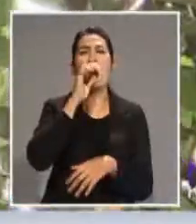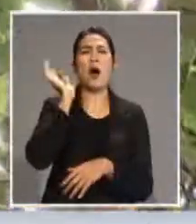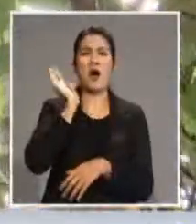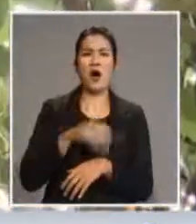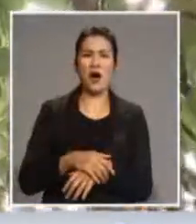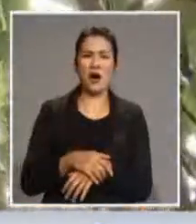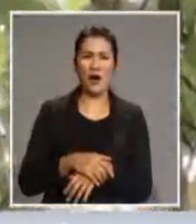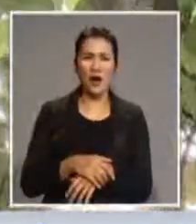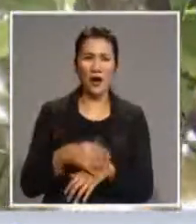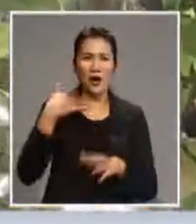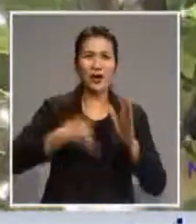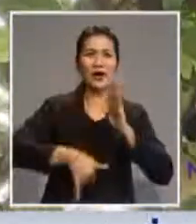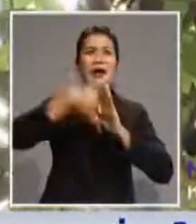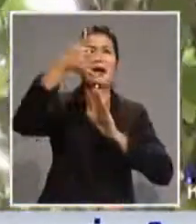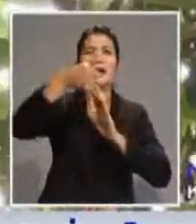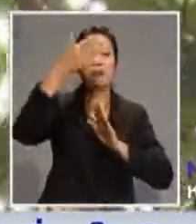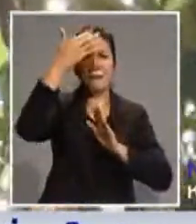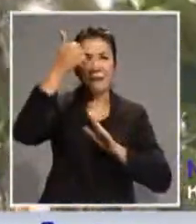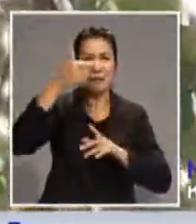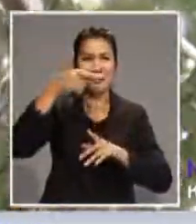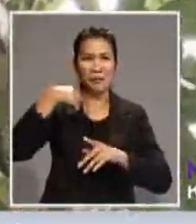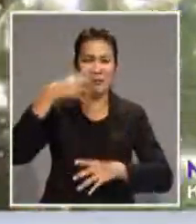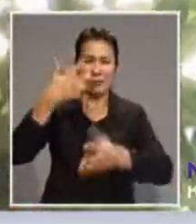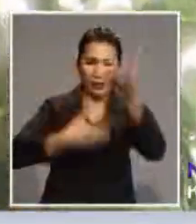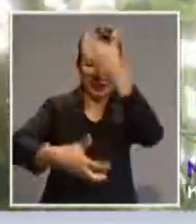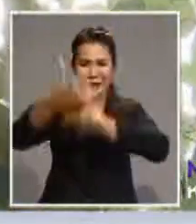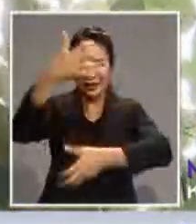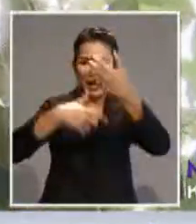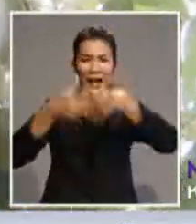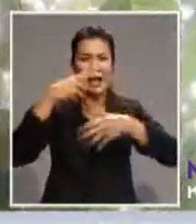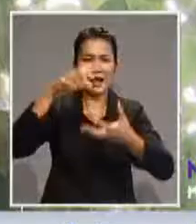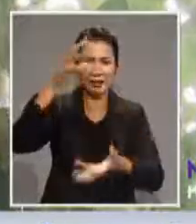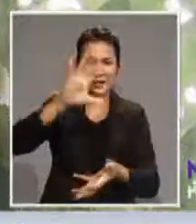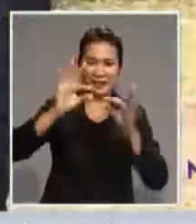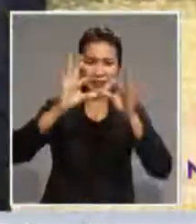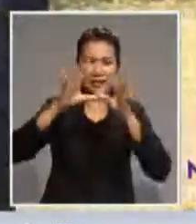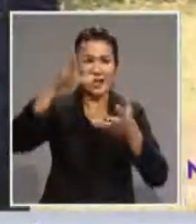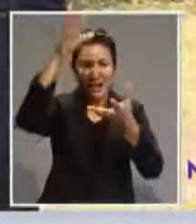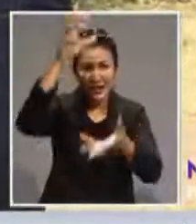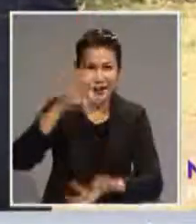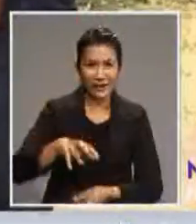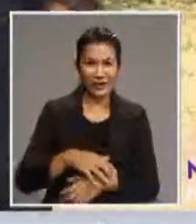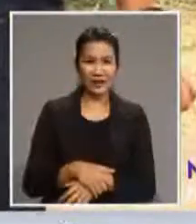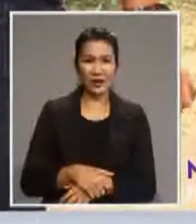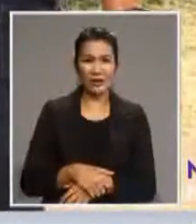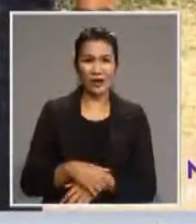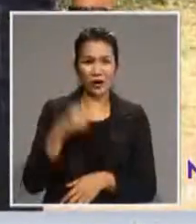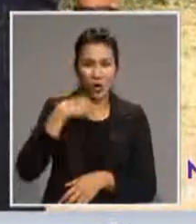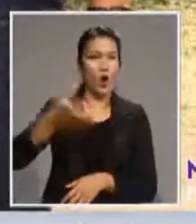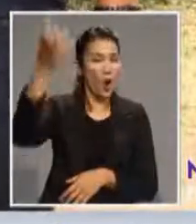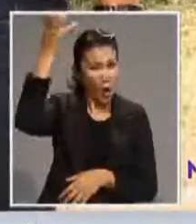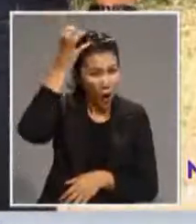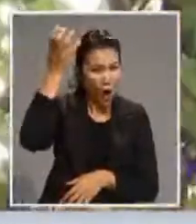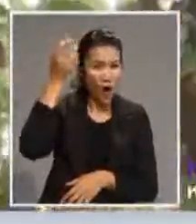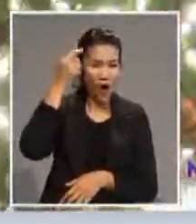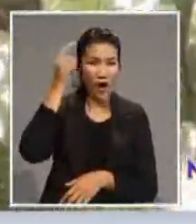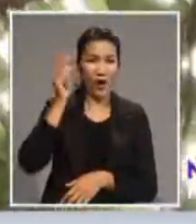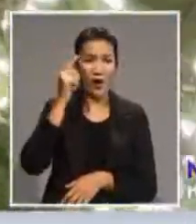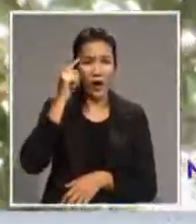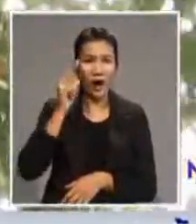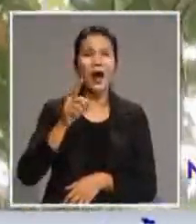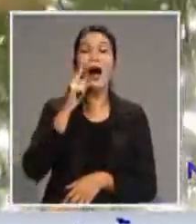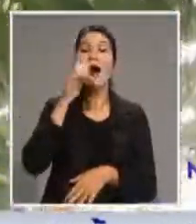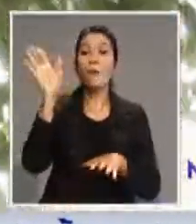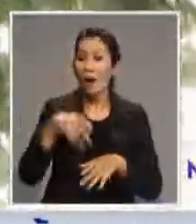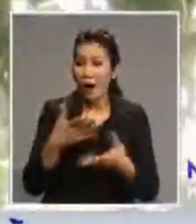อ้าว พี่ขึ้นไปทำไมข้างบนอ่ะ ก็ขึ้นเจ็บขนุนสิ เจ็บขนุนแล้วปะโถเอ้ยมันเกือบจะโดนหัวคนรู้ไหมเนี่ย เอ้า